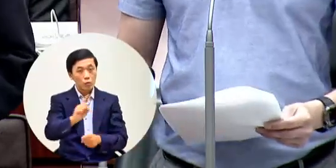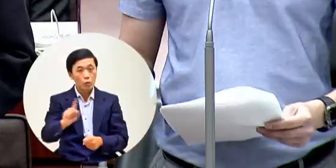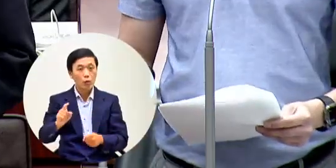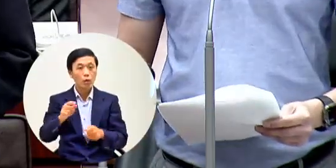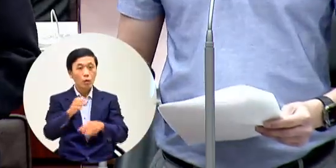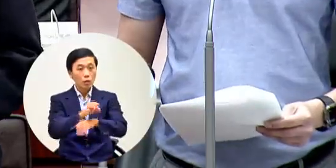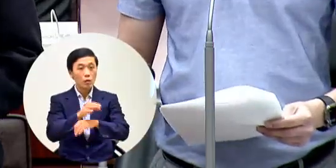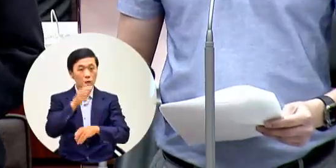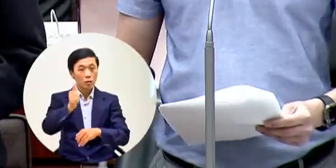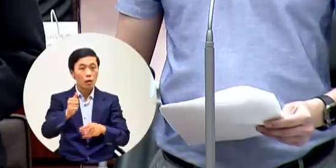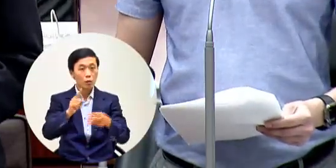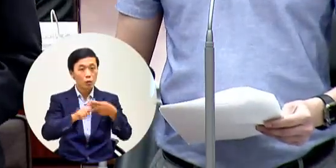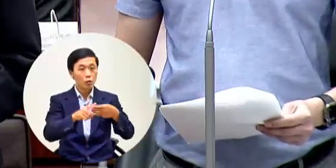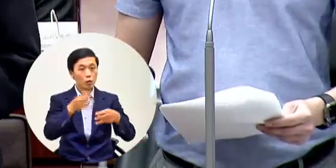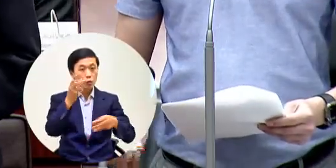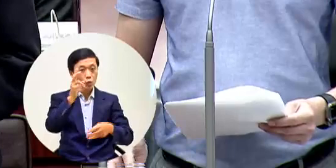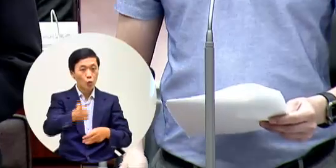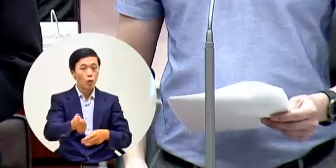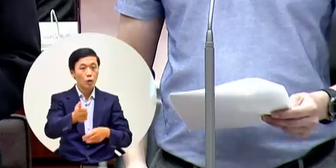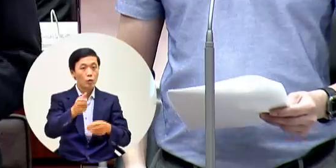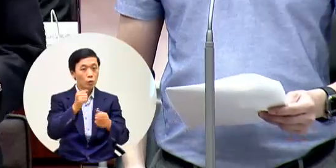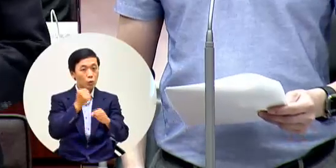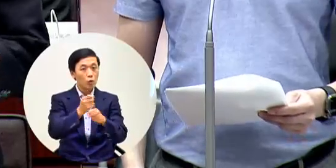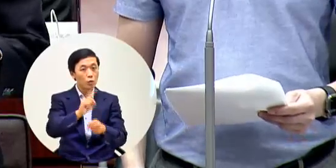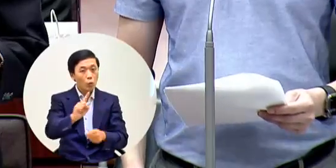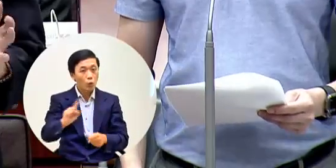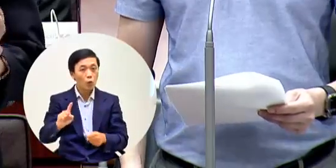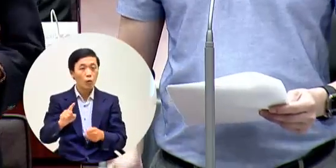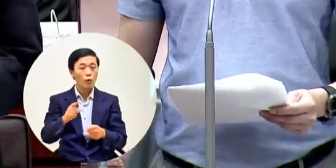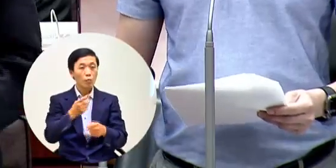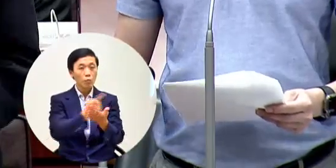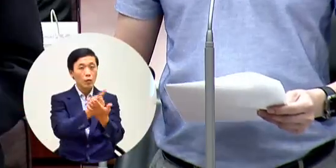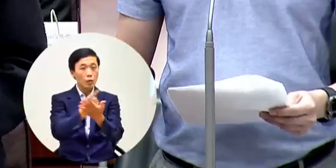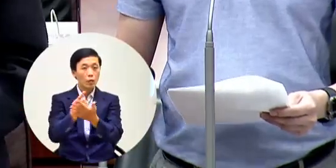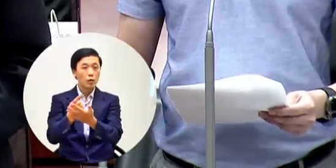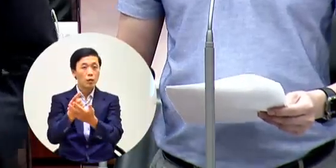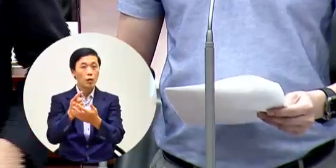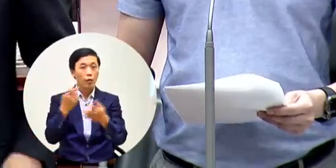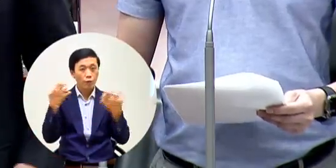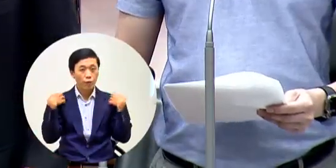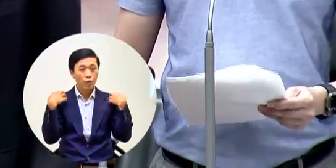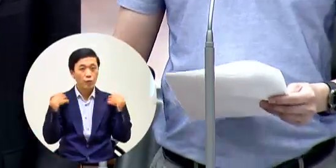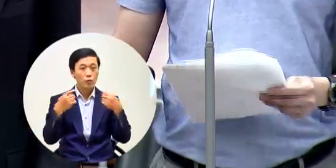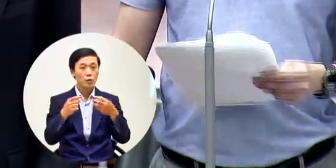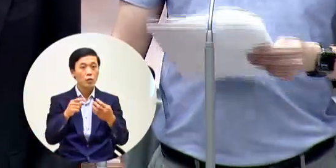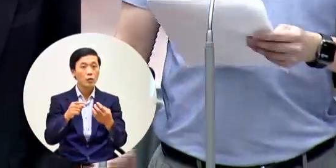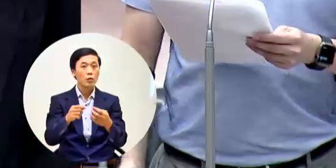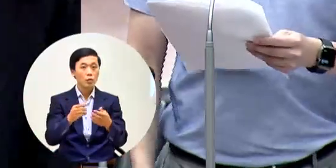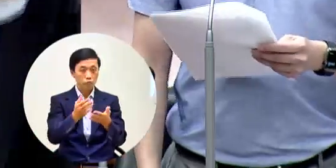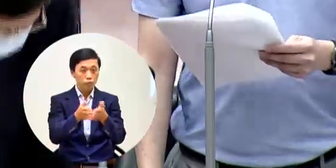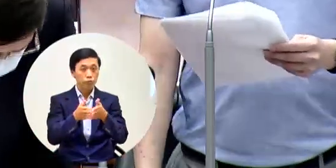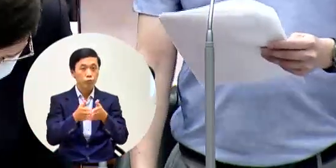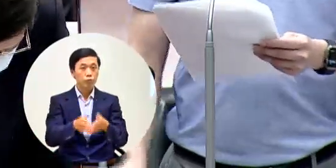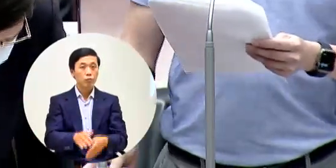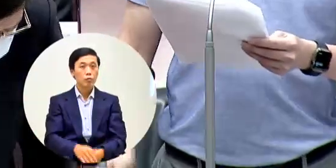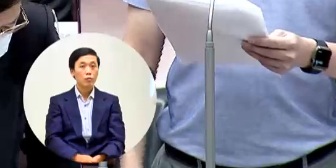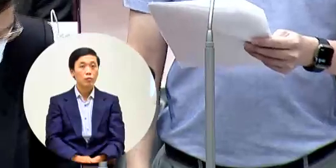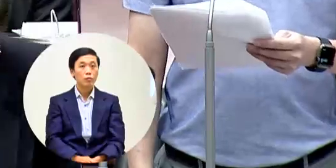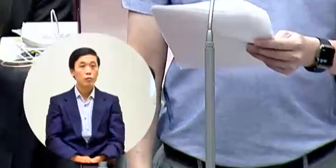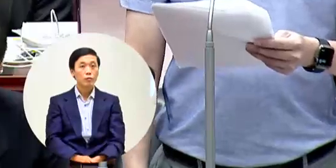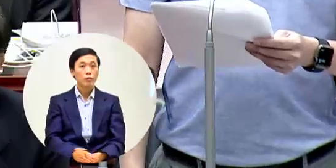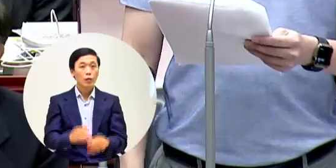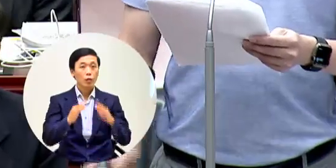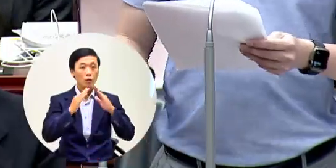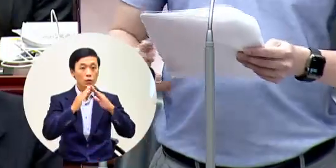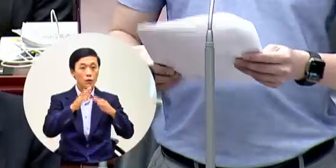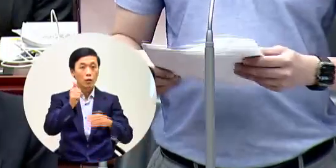管要做什么有一个三层的一个的一个巡守的一个巡防的一个机制。 好，那市长请